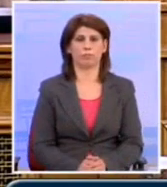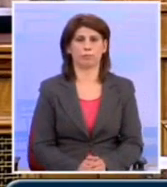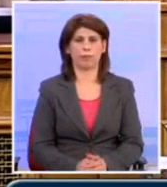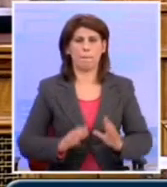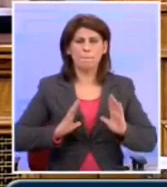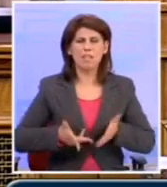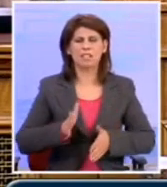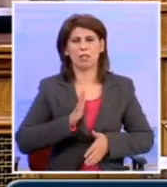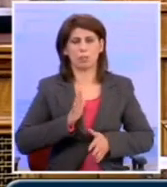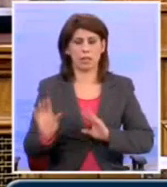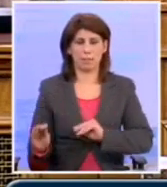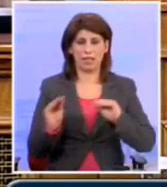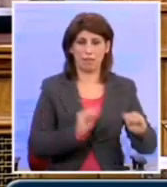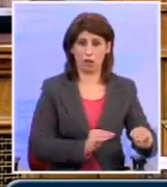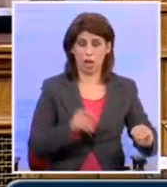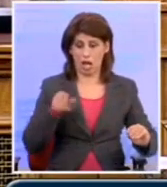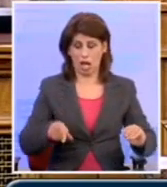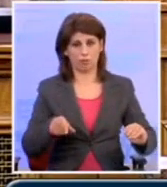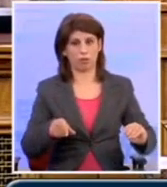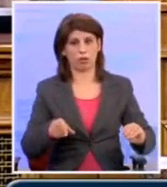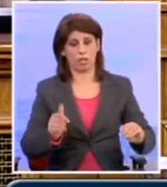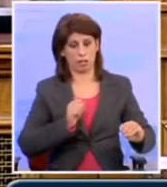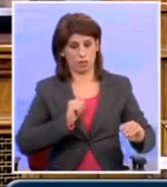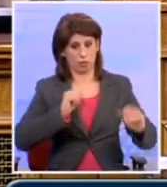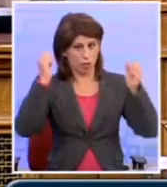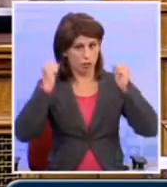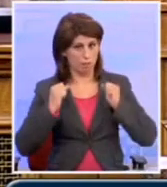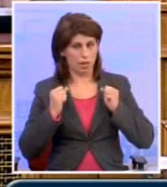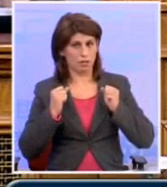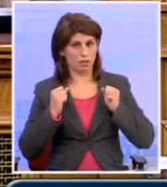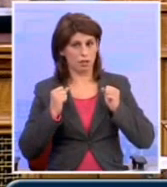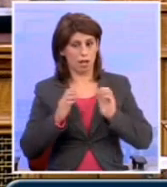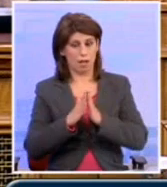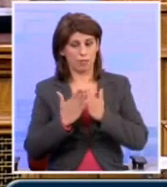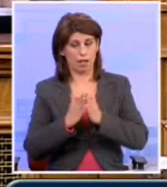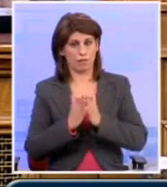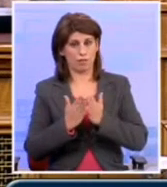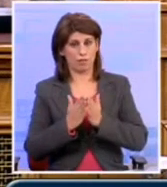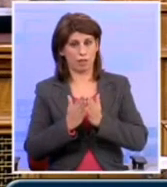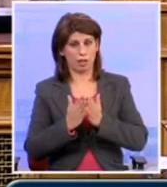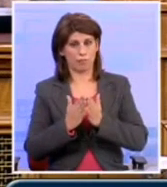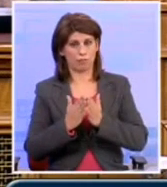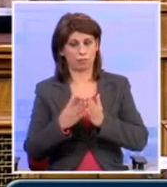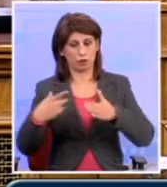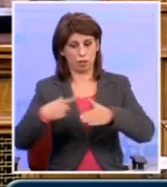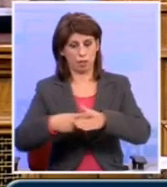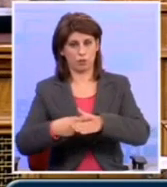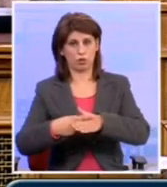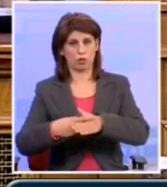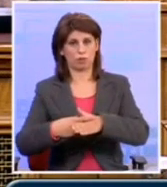μισανθρωπική μεταφορά αυτών των ιδιωτικών ζημιών από τα βιβλία των τραπεζών